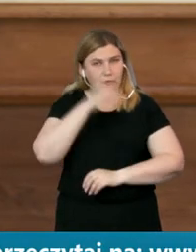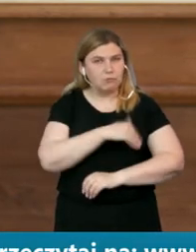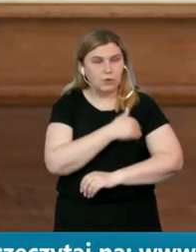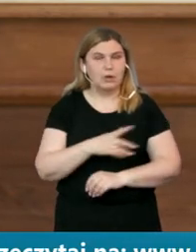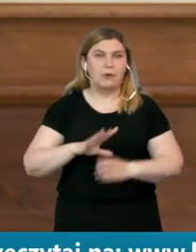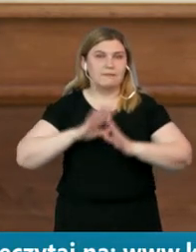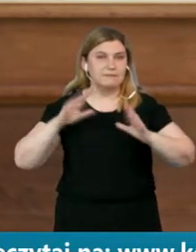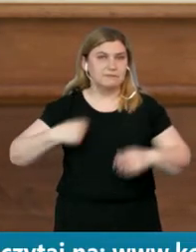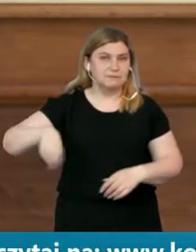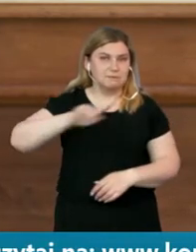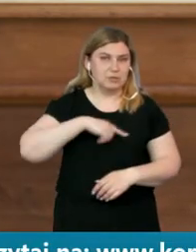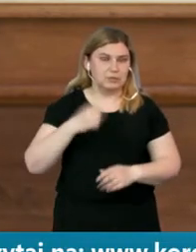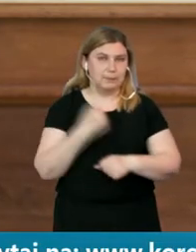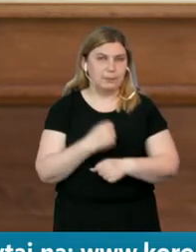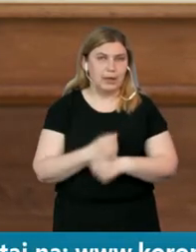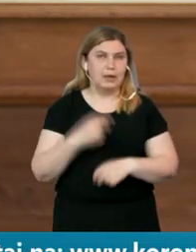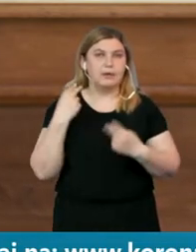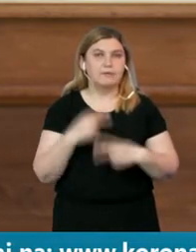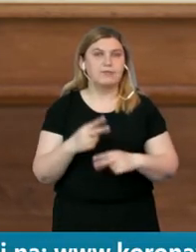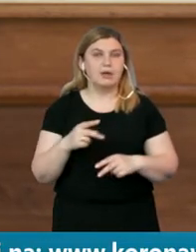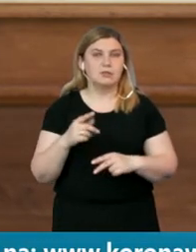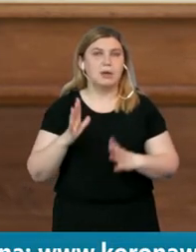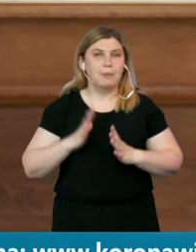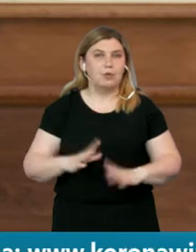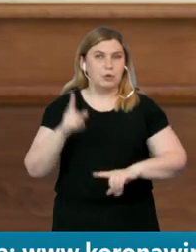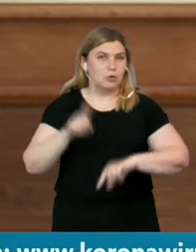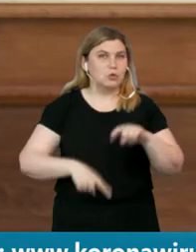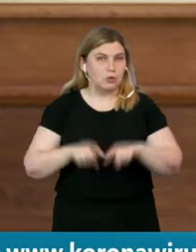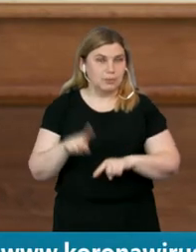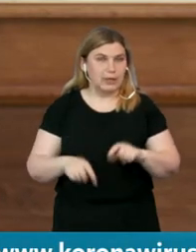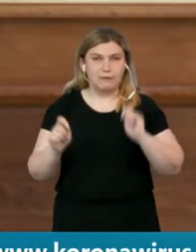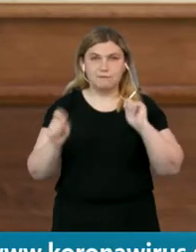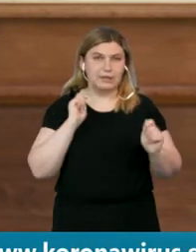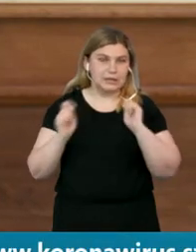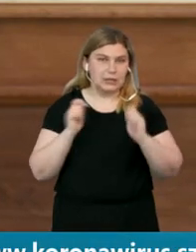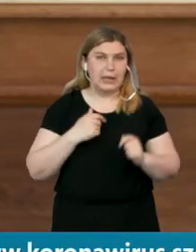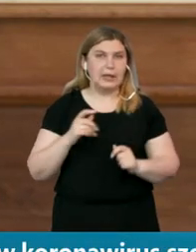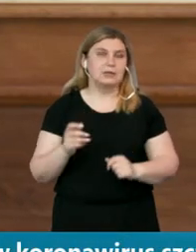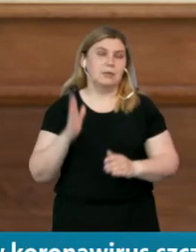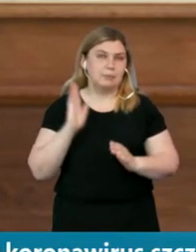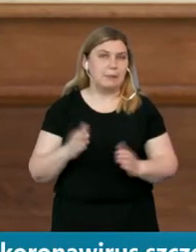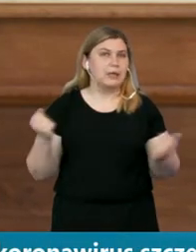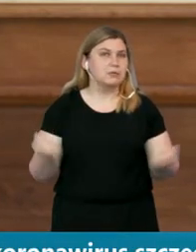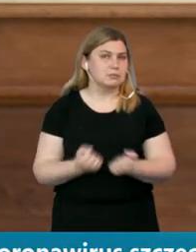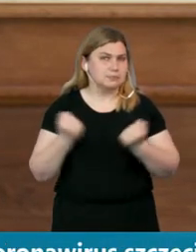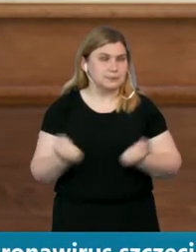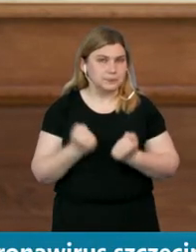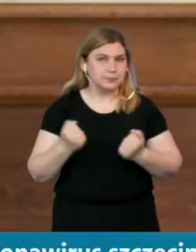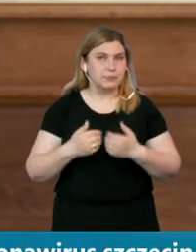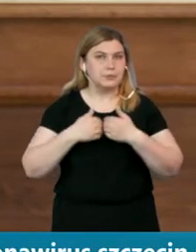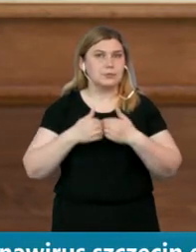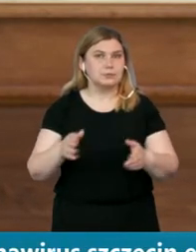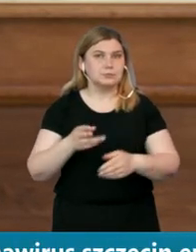i powracać powoli do normalności. Też w wakacje będziemy się starali już otworzyć